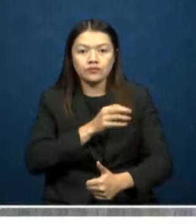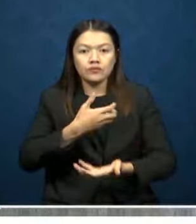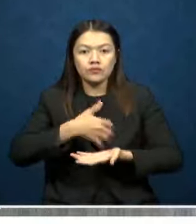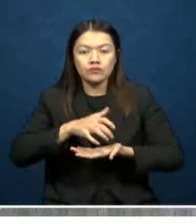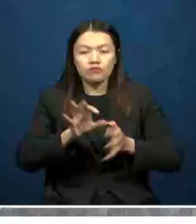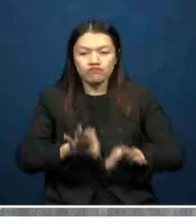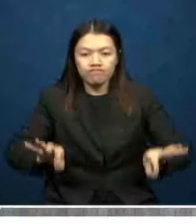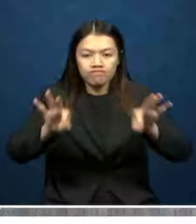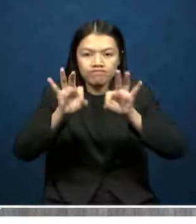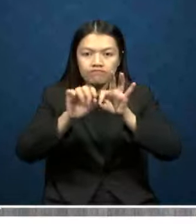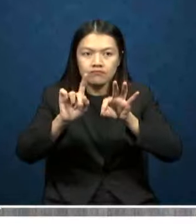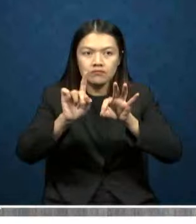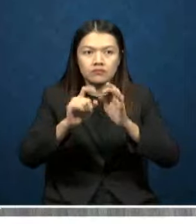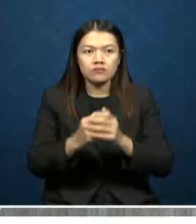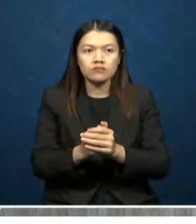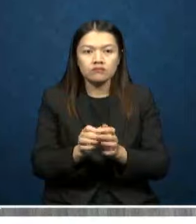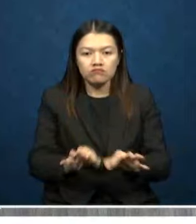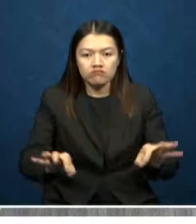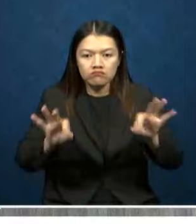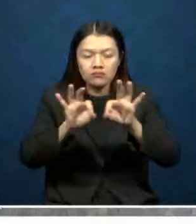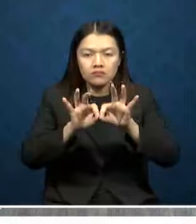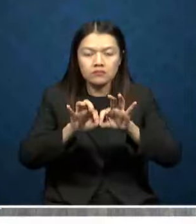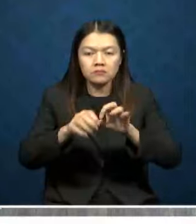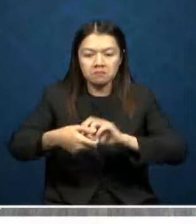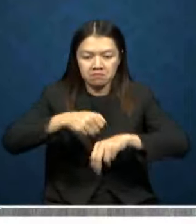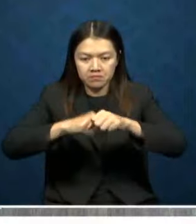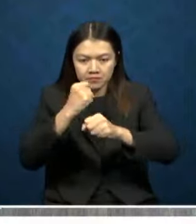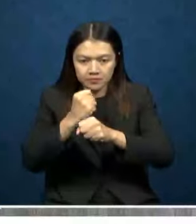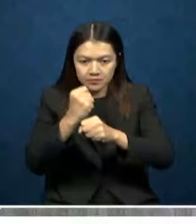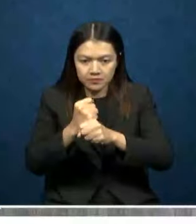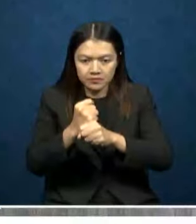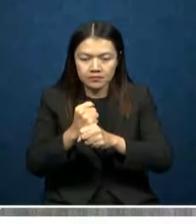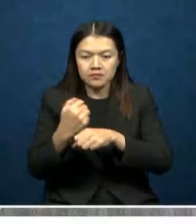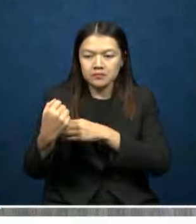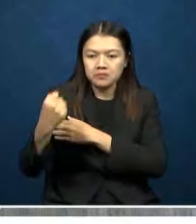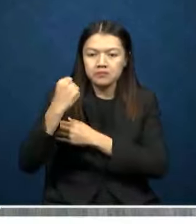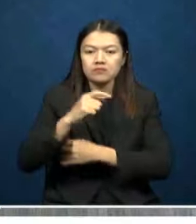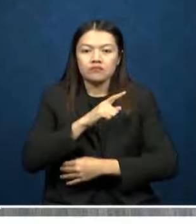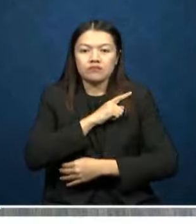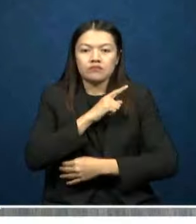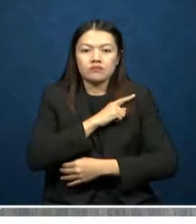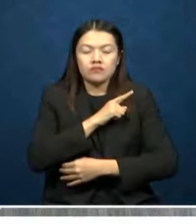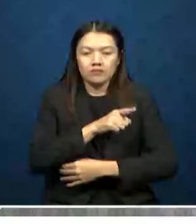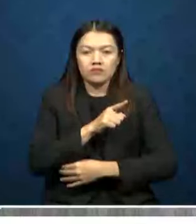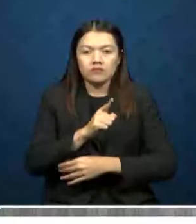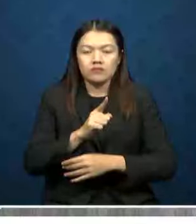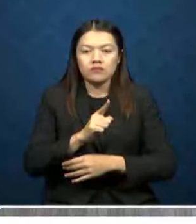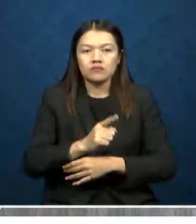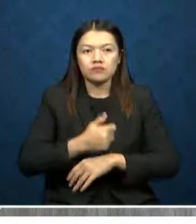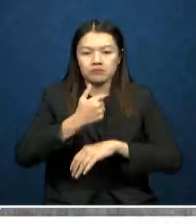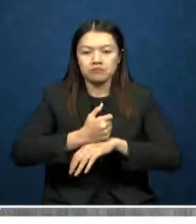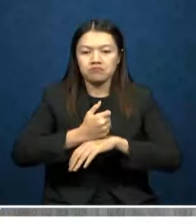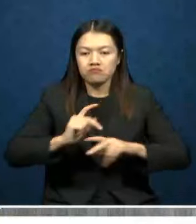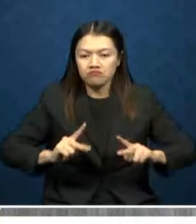เรื่องสำคัญมากก็คือเรื่องการปฏิบัติตามอำนาจหน้าที่ของรัฐมนตรีคณะ